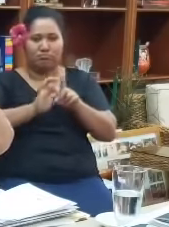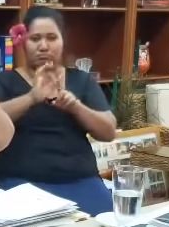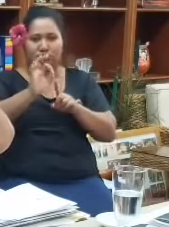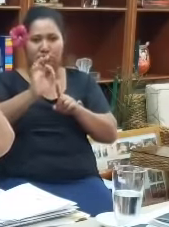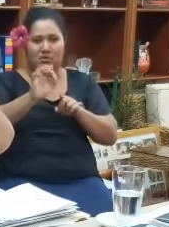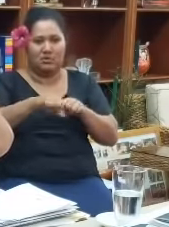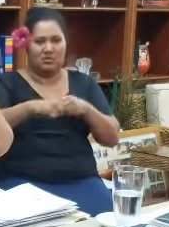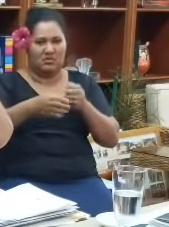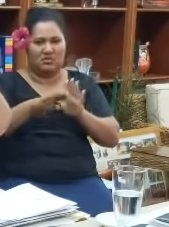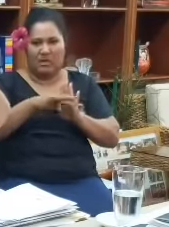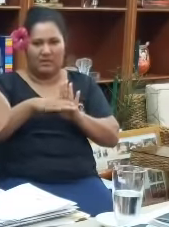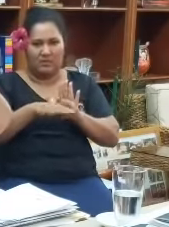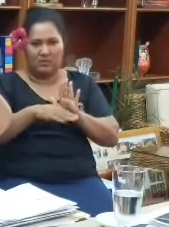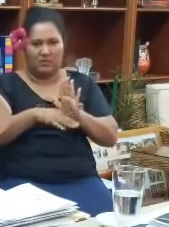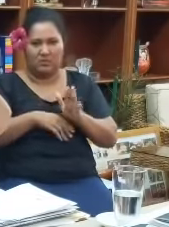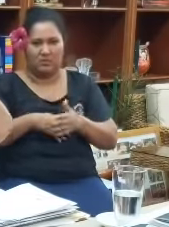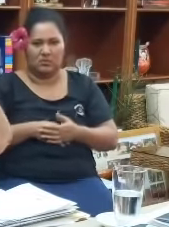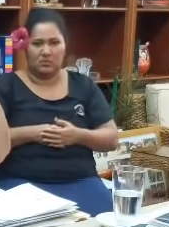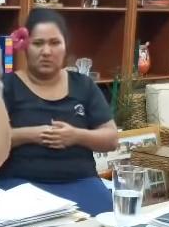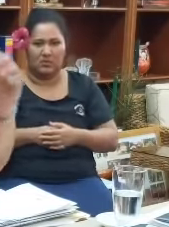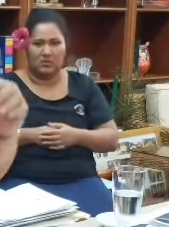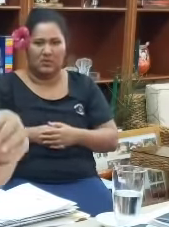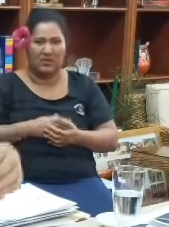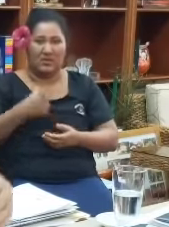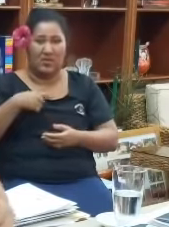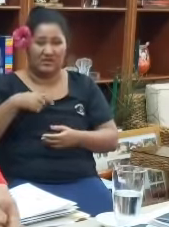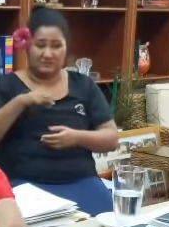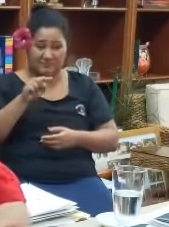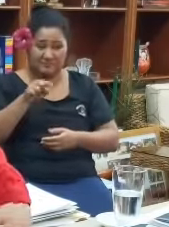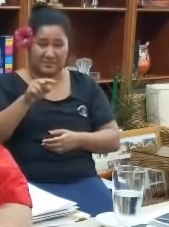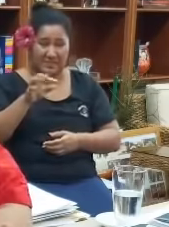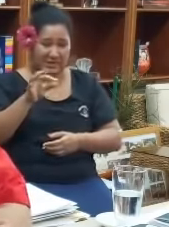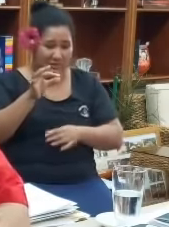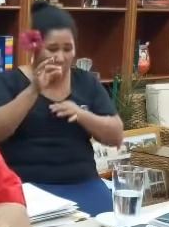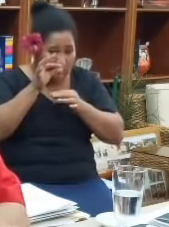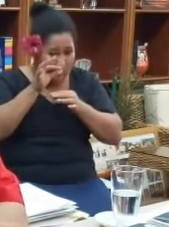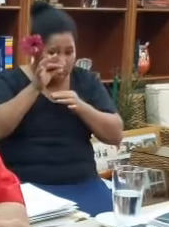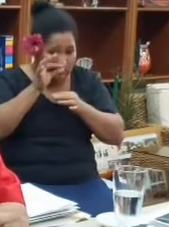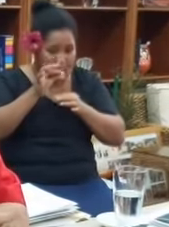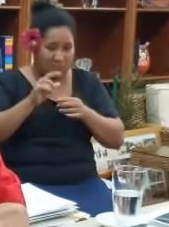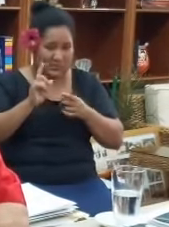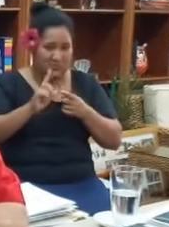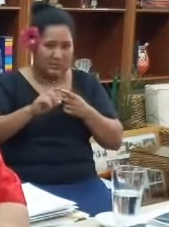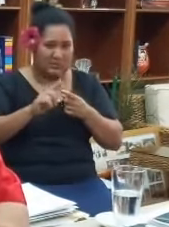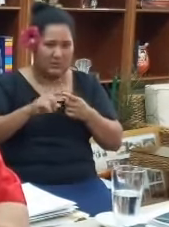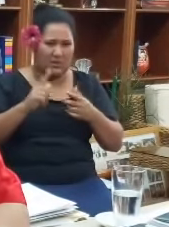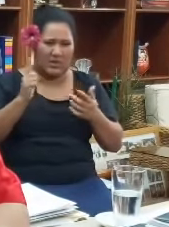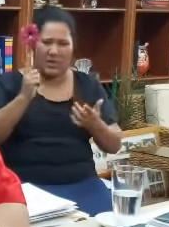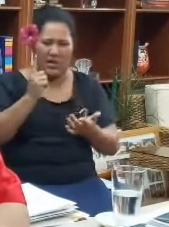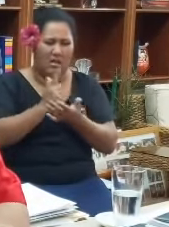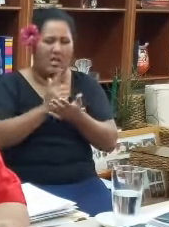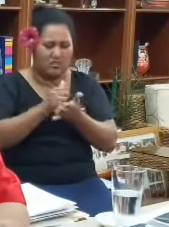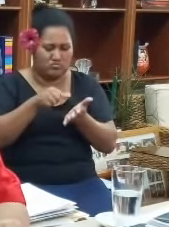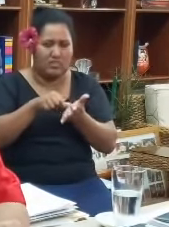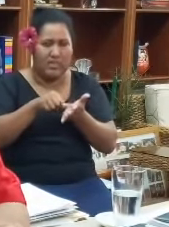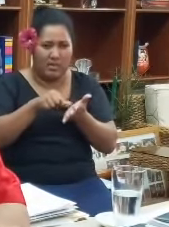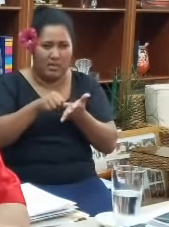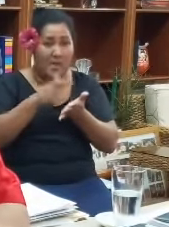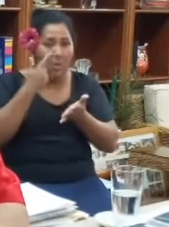yo o meio fola au aisa e kele kele kupe e